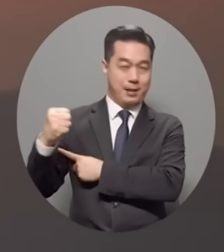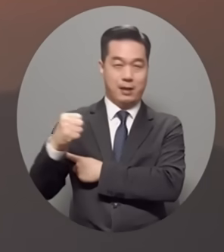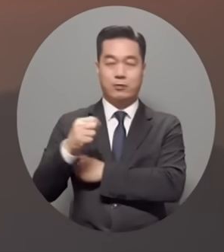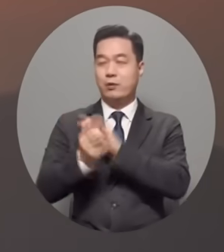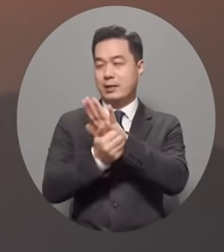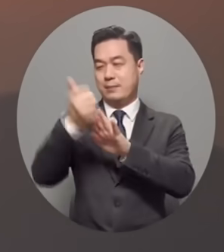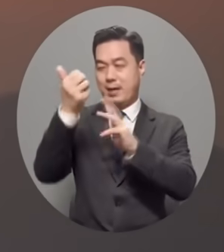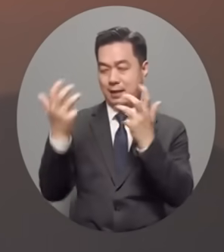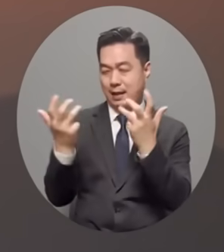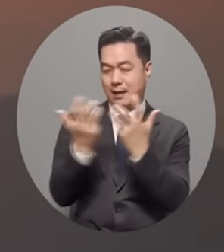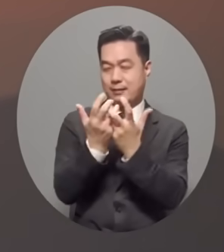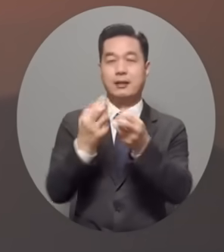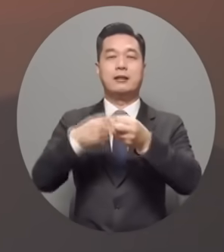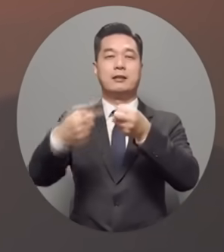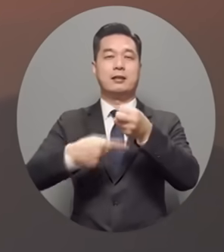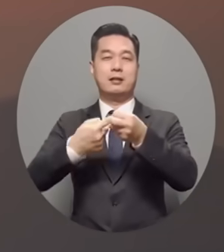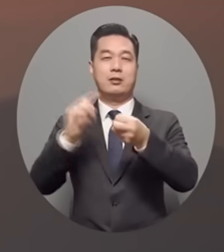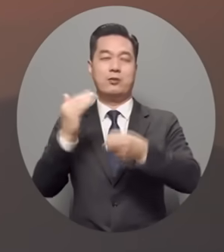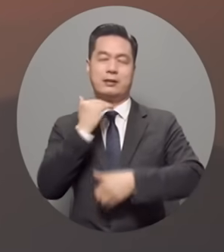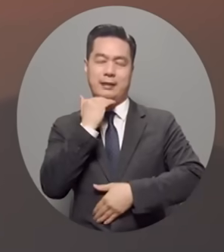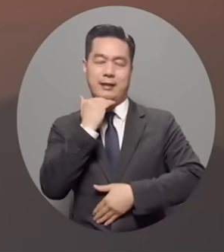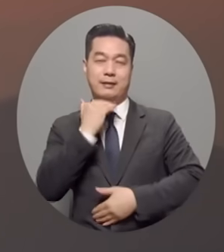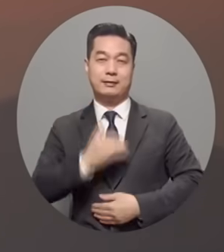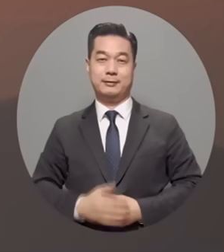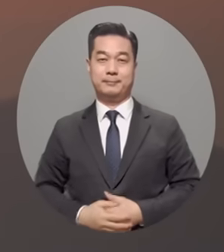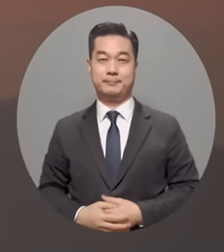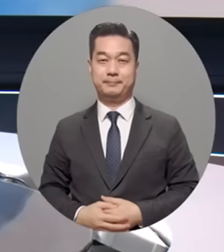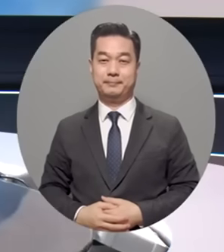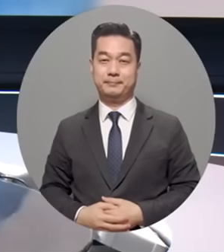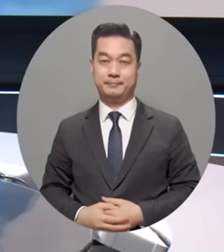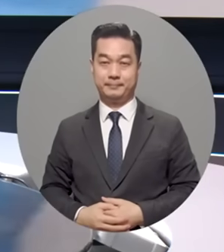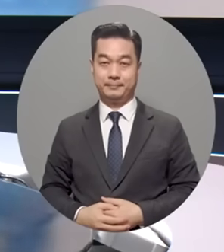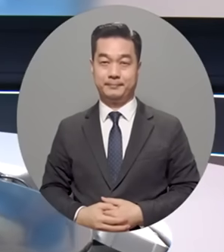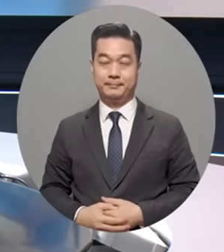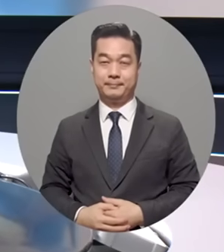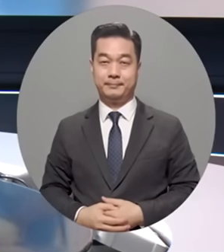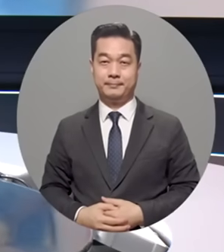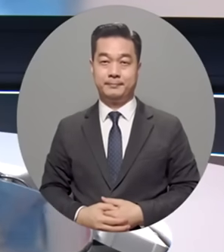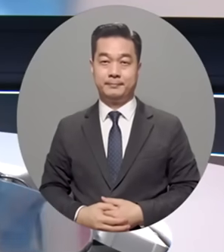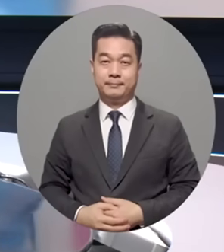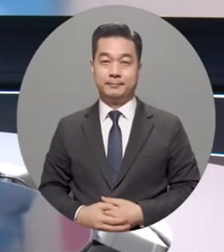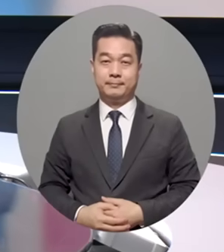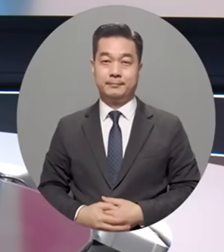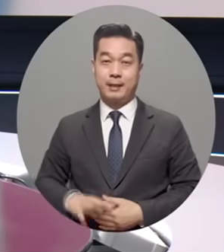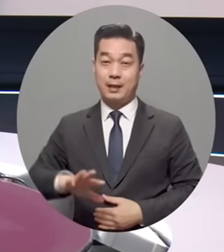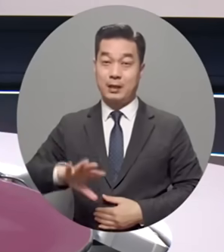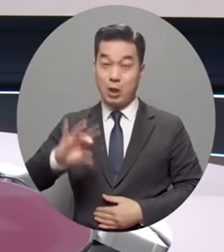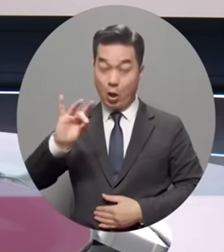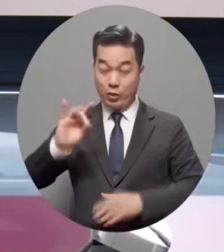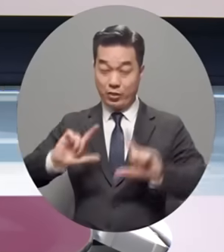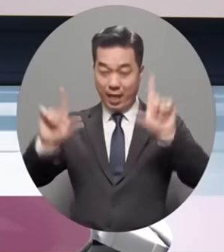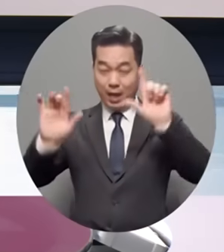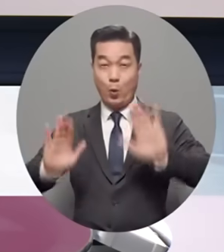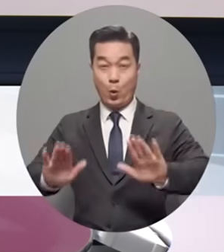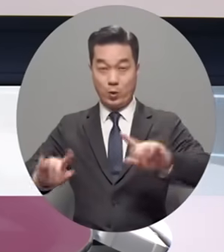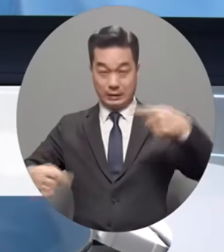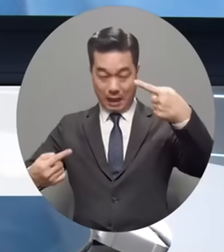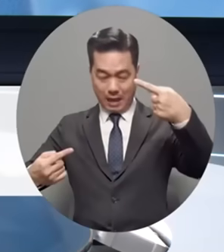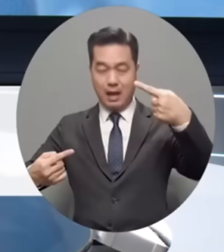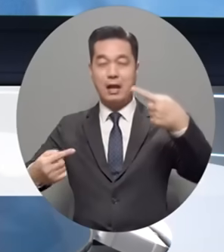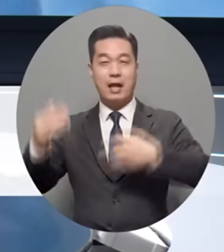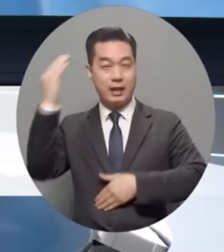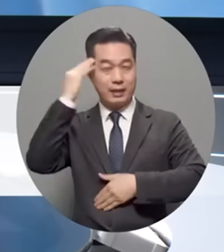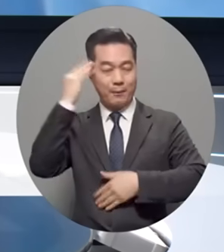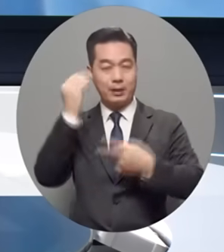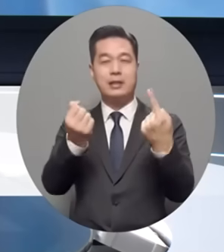되길 기원해봅니다. MBC 뉴스 송구민입니다. 네, 새해 첫날 올해도 변함없이 대한민국